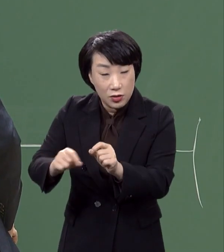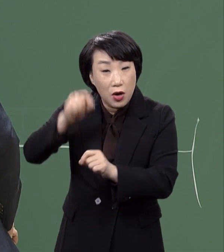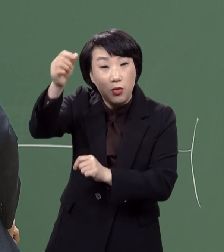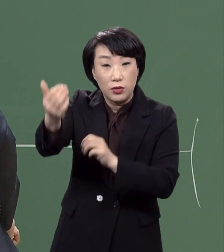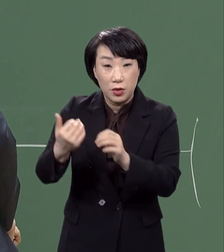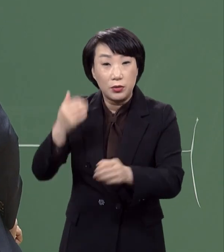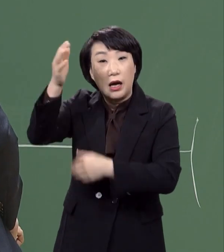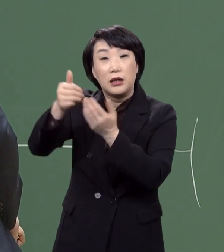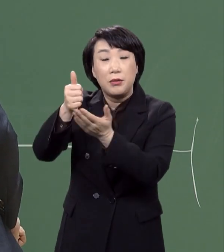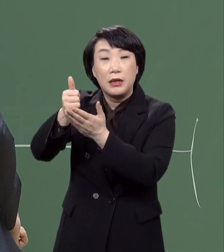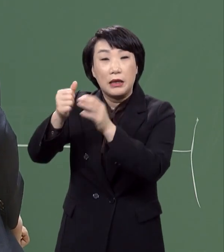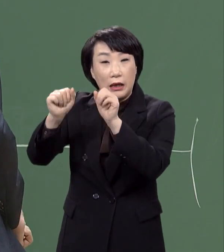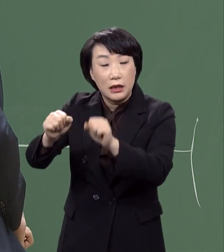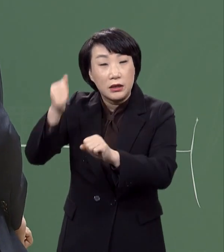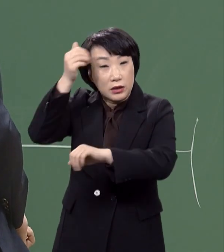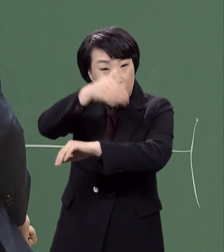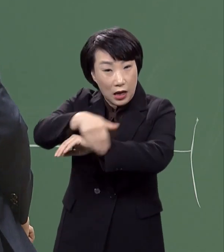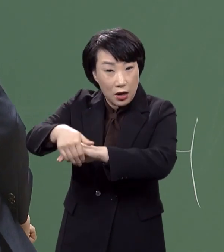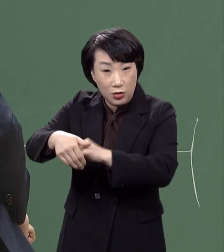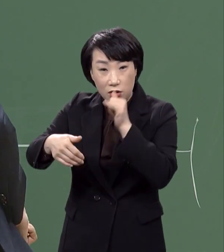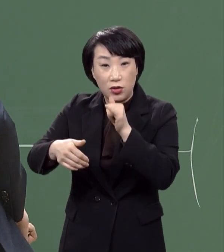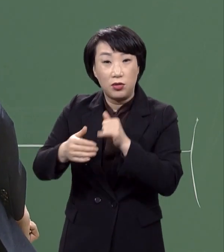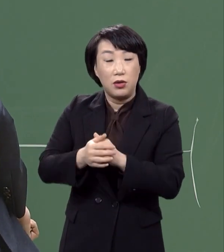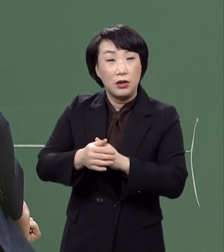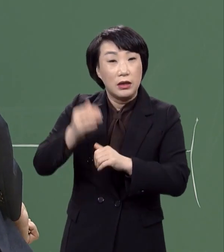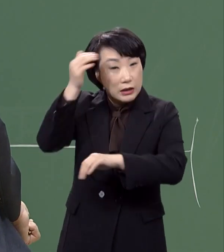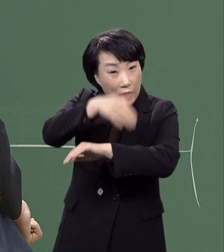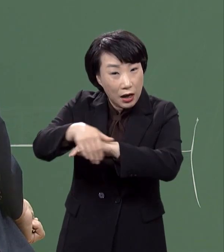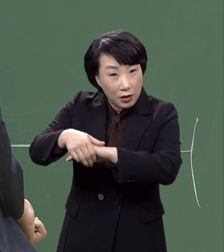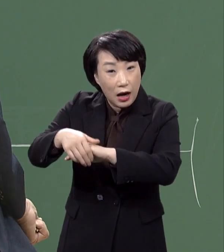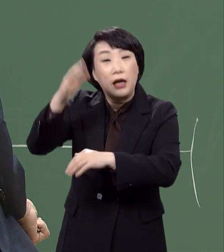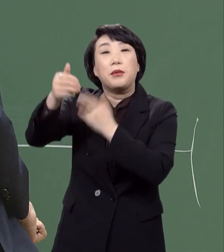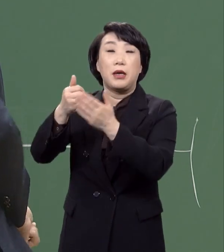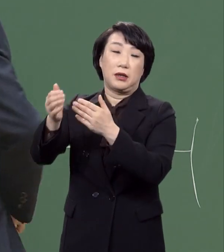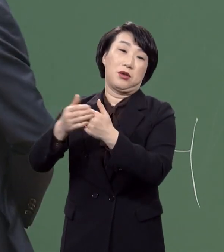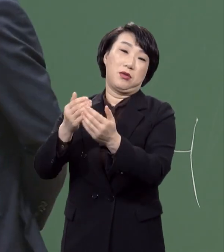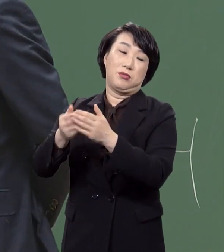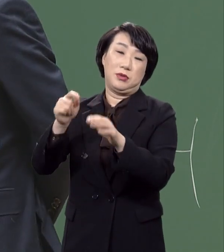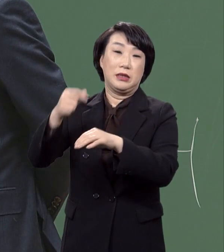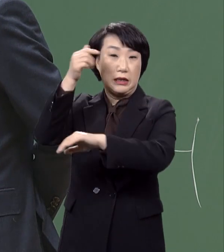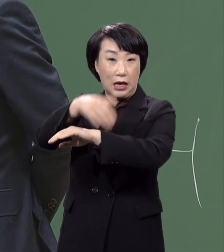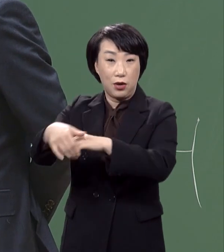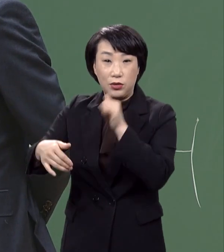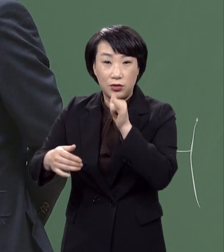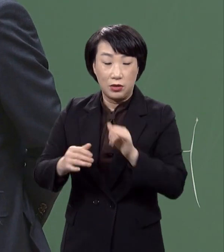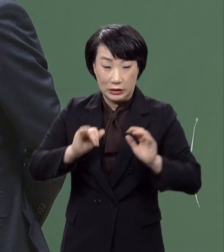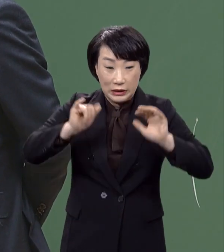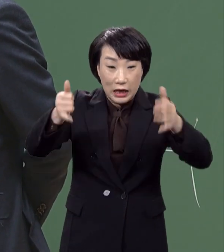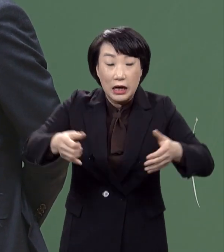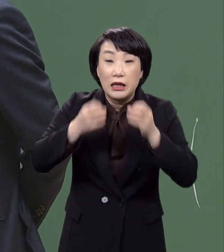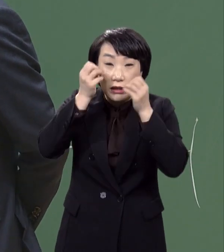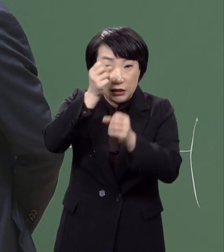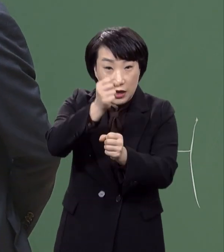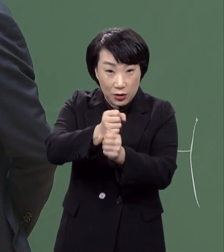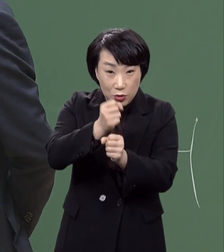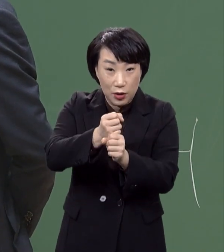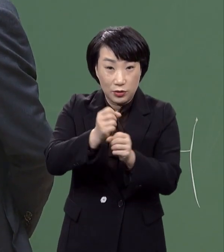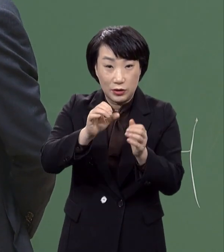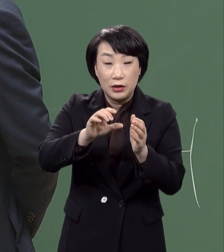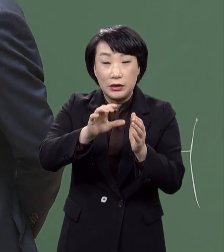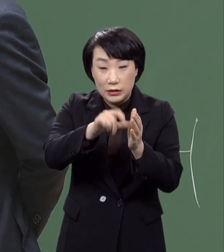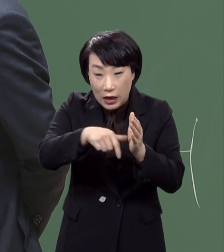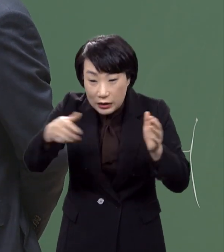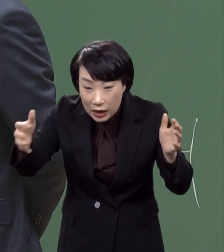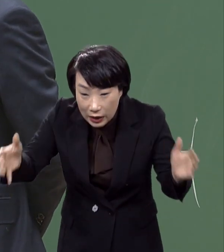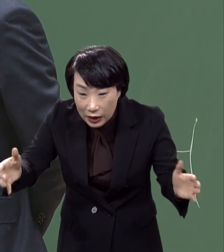하나님께서 섭리하시기를, 섭리 경륜 속에 이 세상을 창조하시고 세상에 살